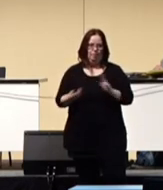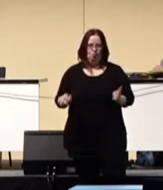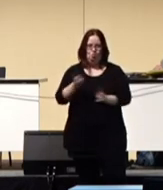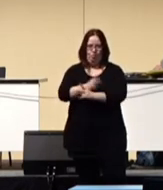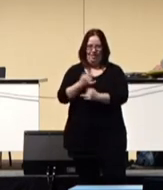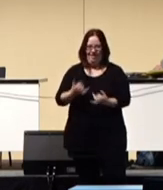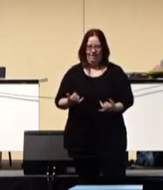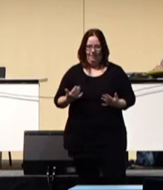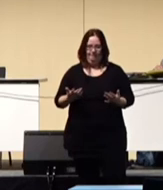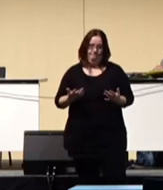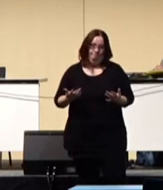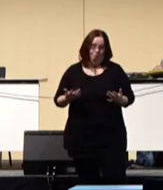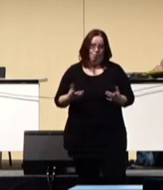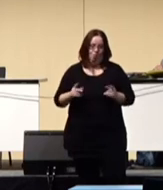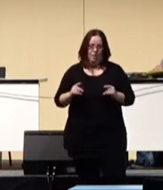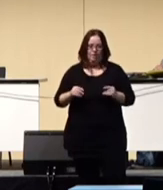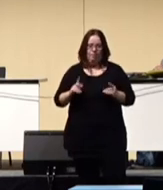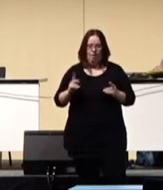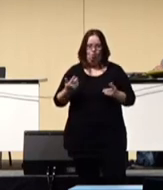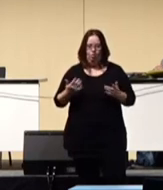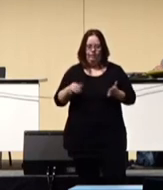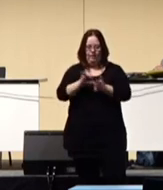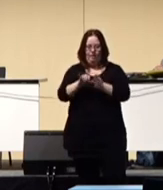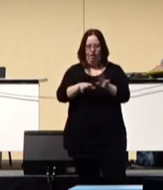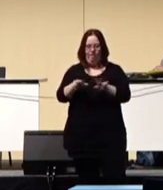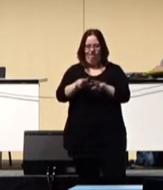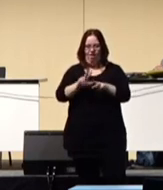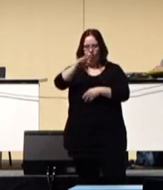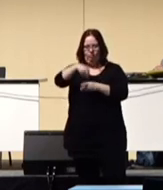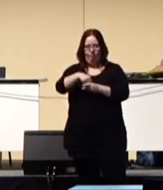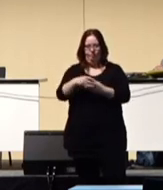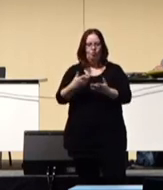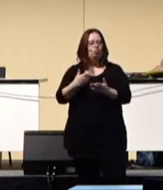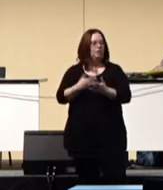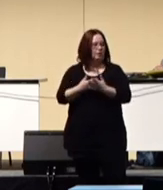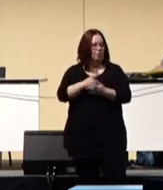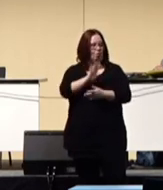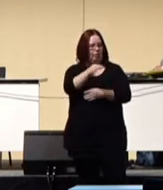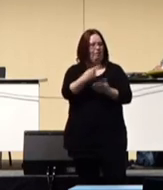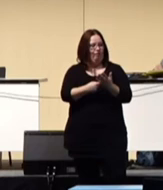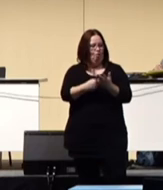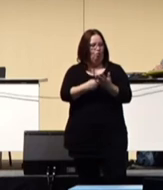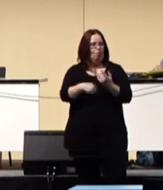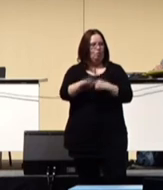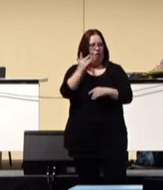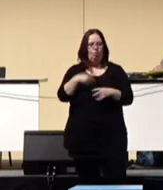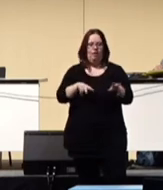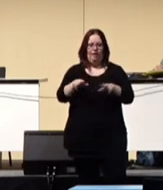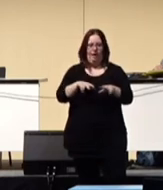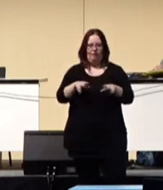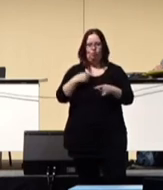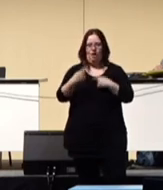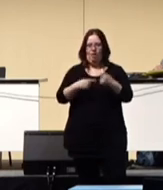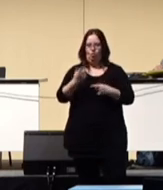gesteuert und unterliegt jetzt der zentralen Verwaltung. Deshalb sind Sie mit Ihrer Forderung nach Reaktion und